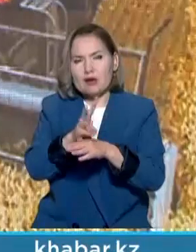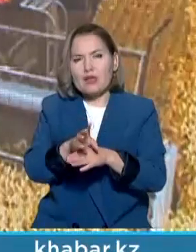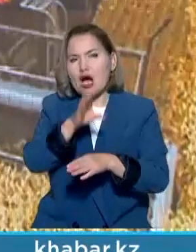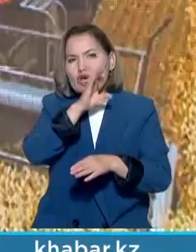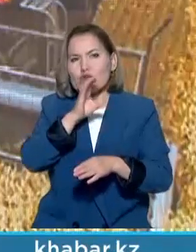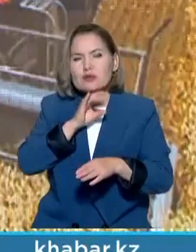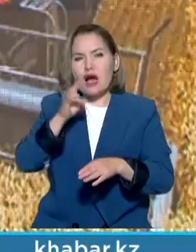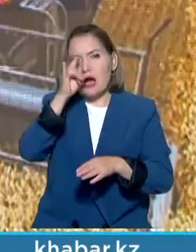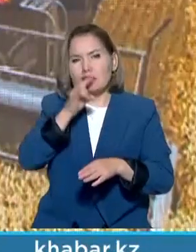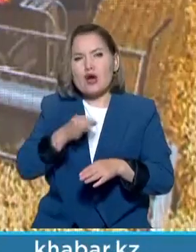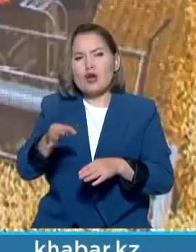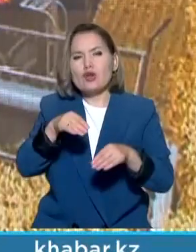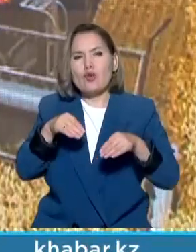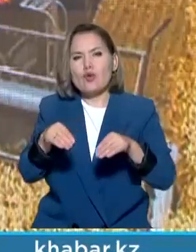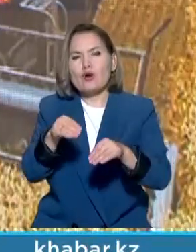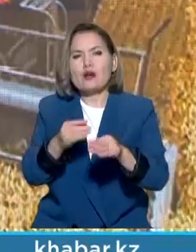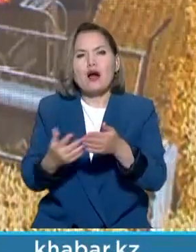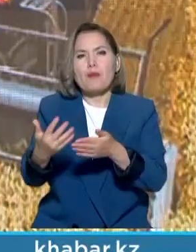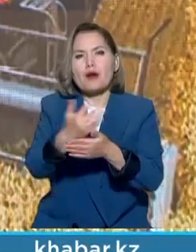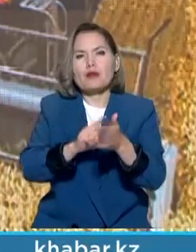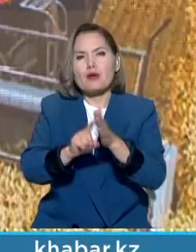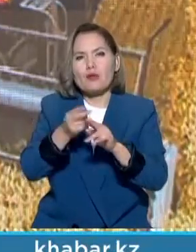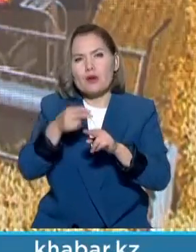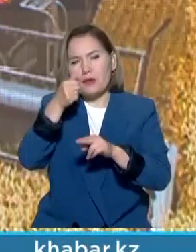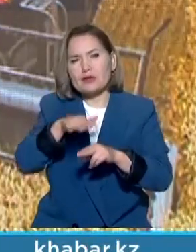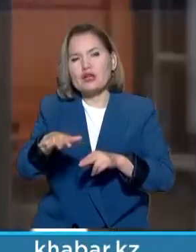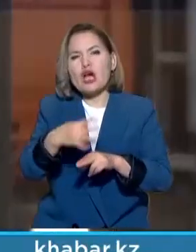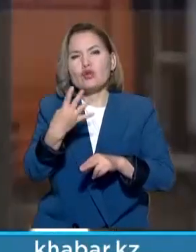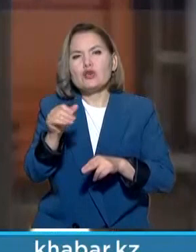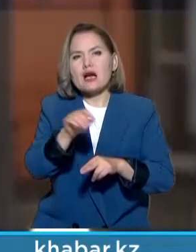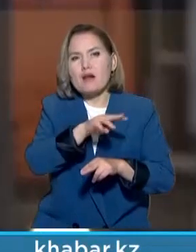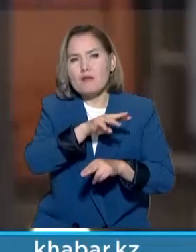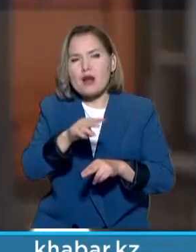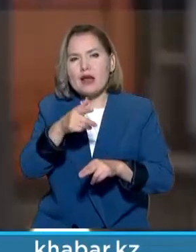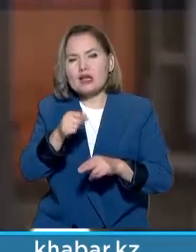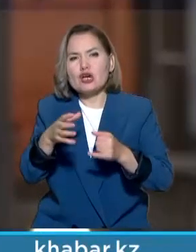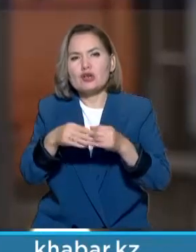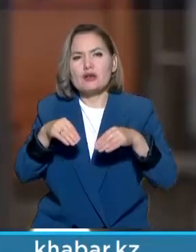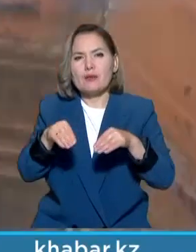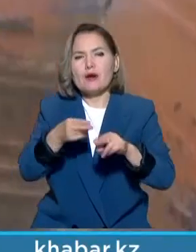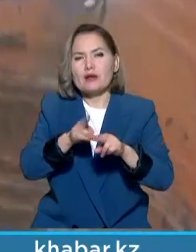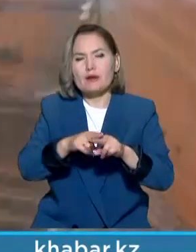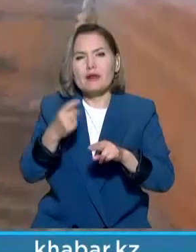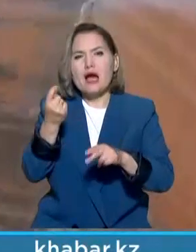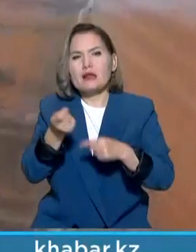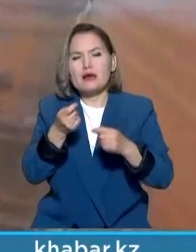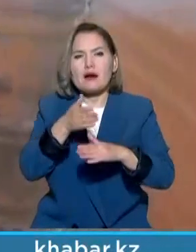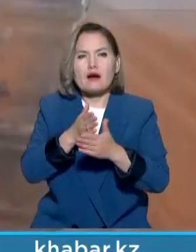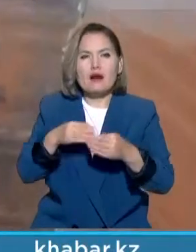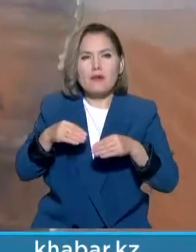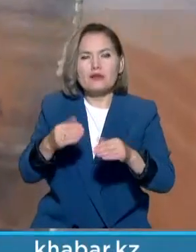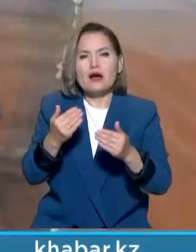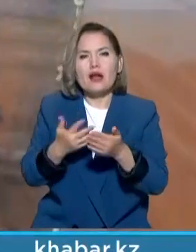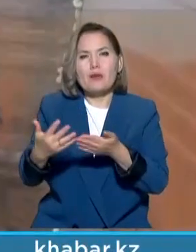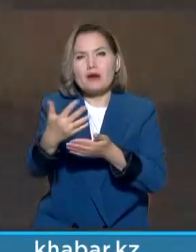Солтүстік Қазақстанда егін орағы басталды. Биыл өңірде 4,5 миллион гектар жерге дән себілген. Оның басым бөлігі дәнді дақыл.